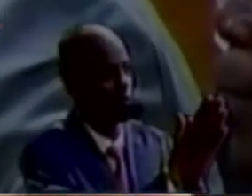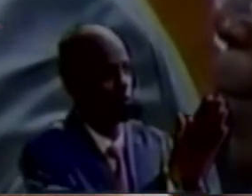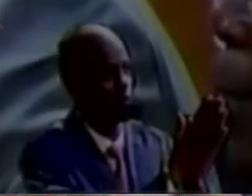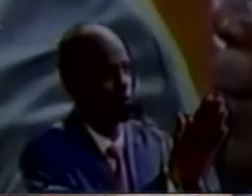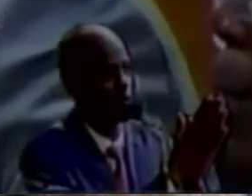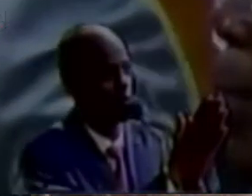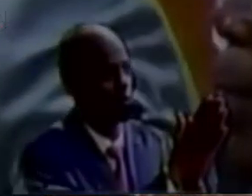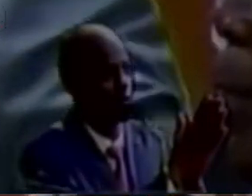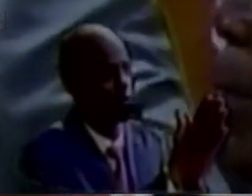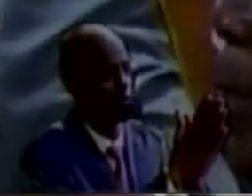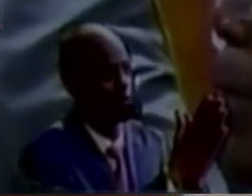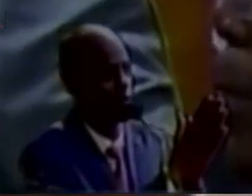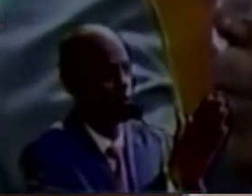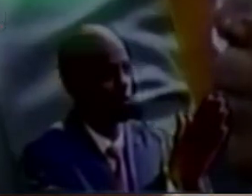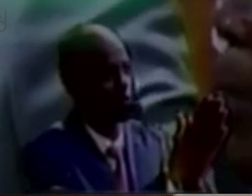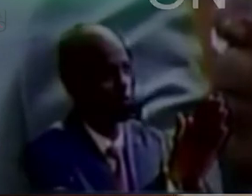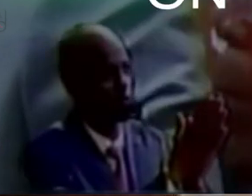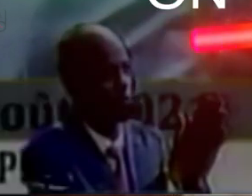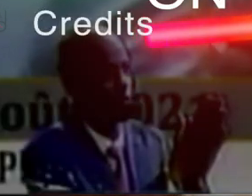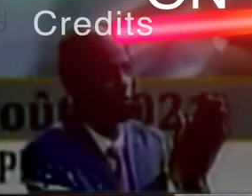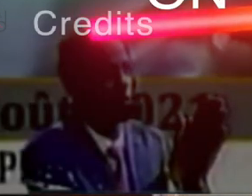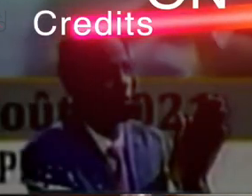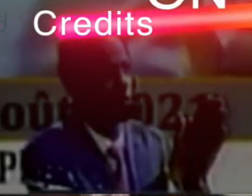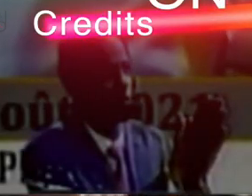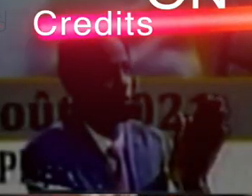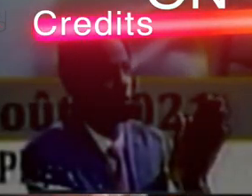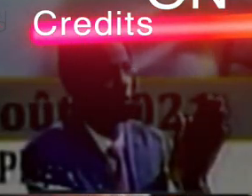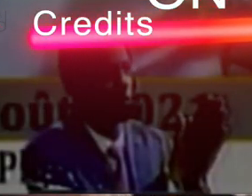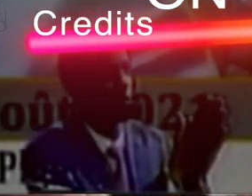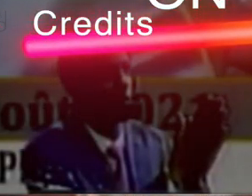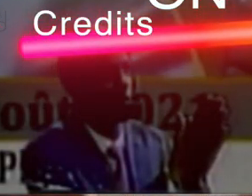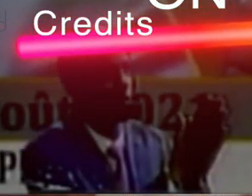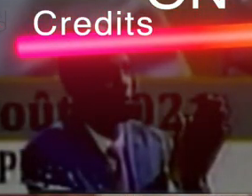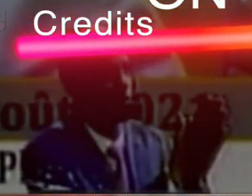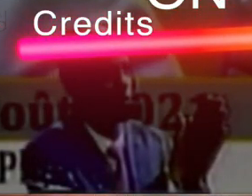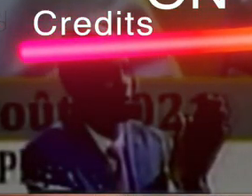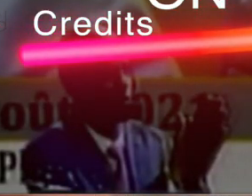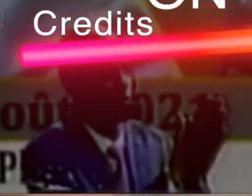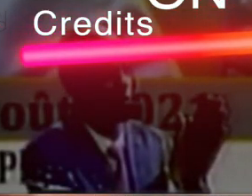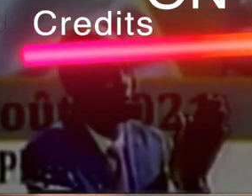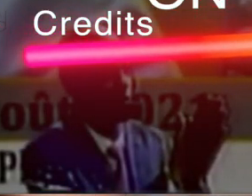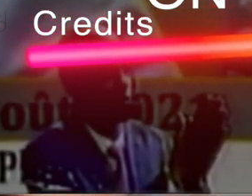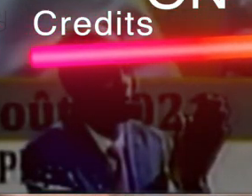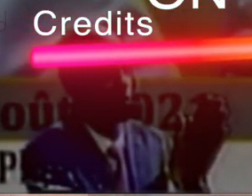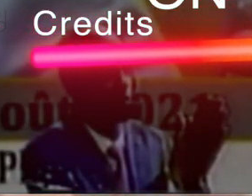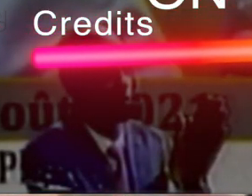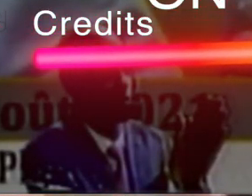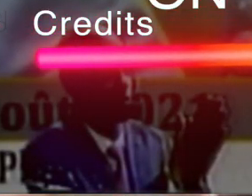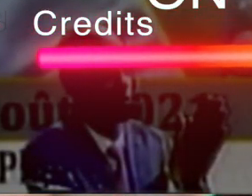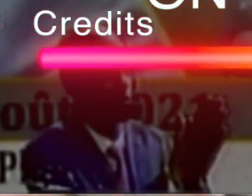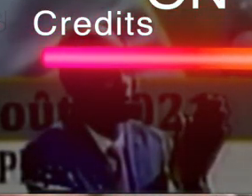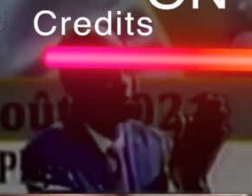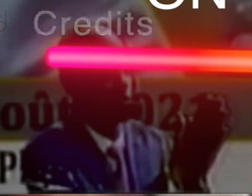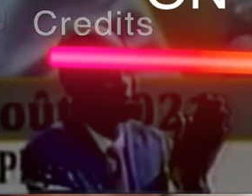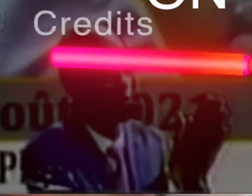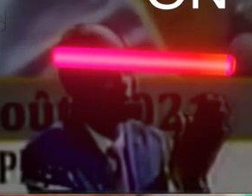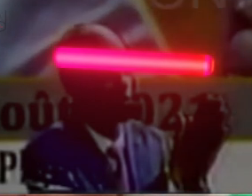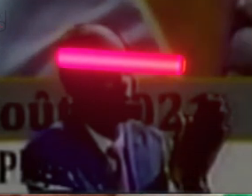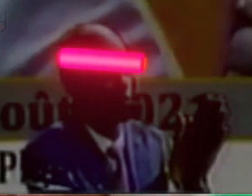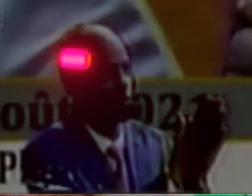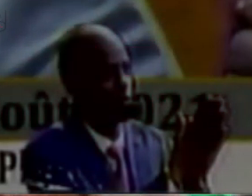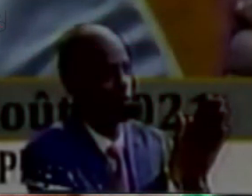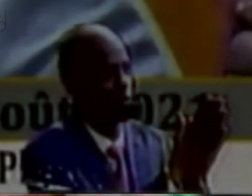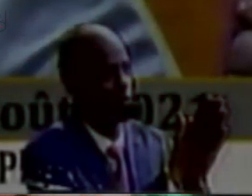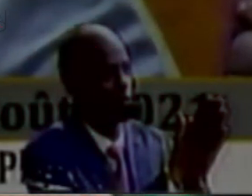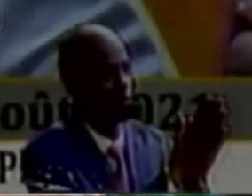debout, mais parallèlement, elle doit cheminer vers le relèvement plein et entier, le développement des zones